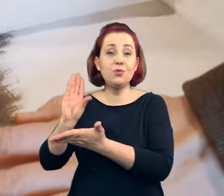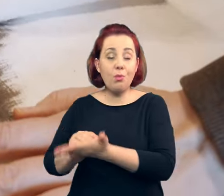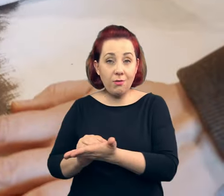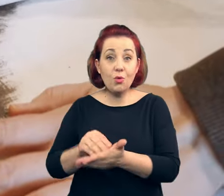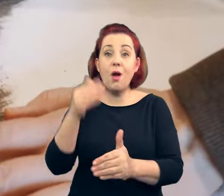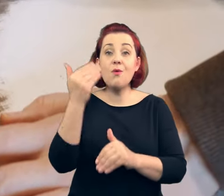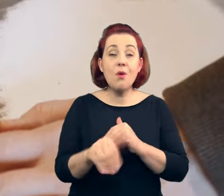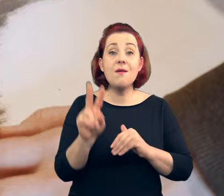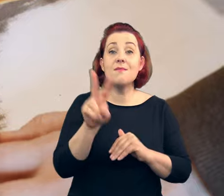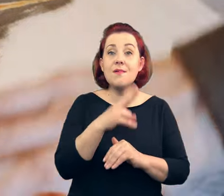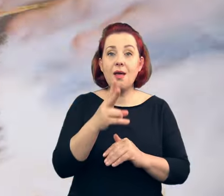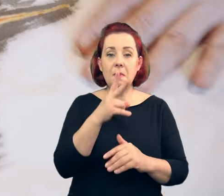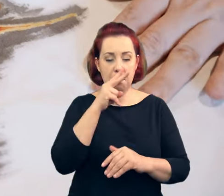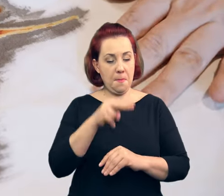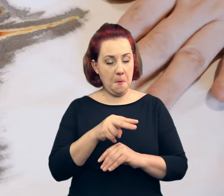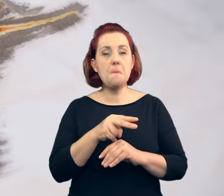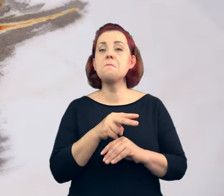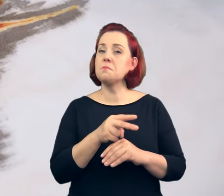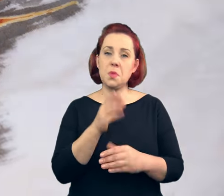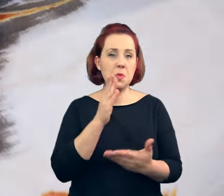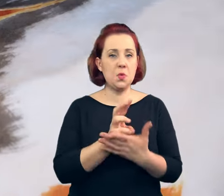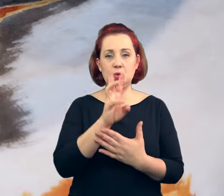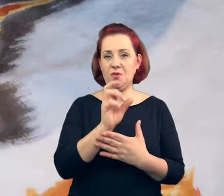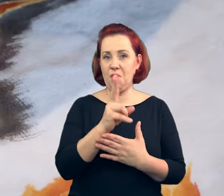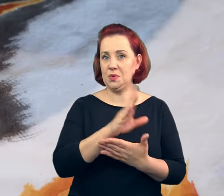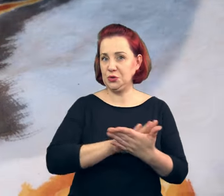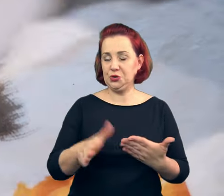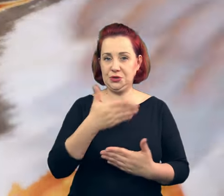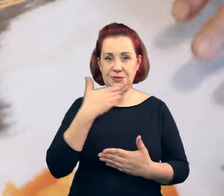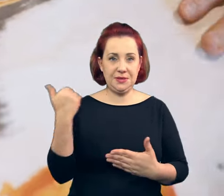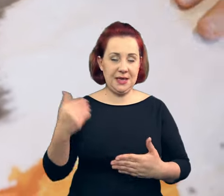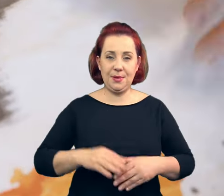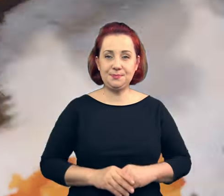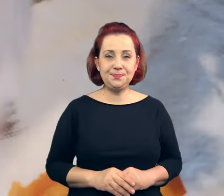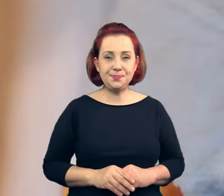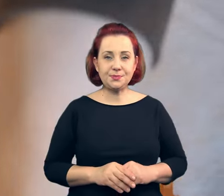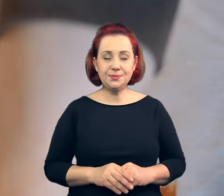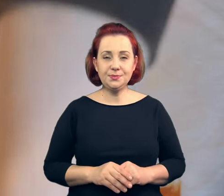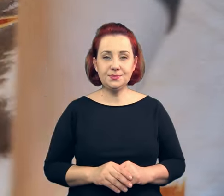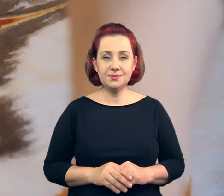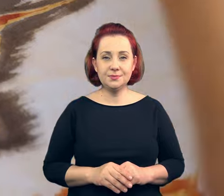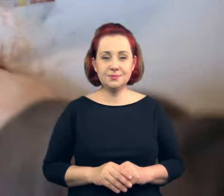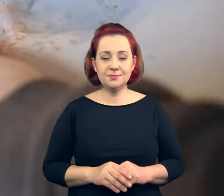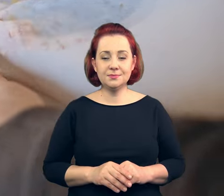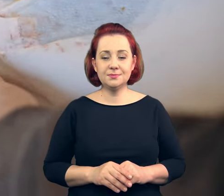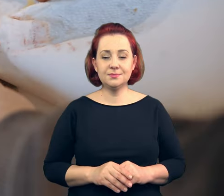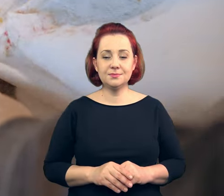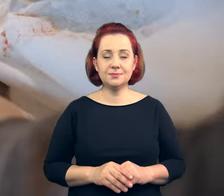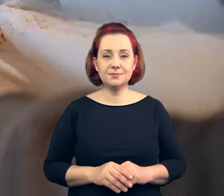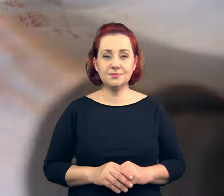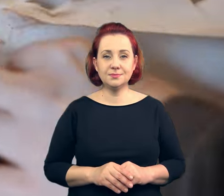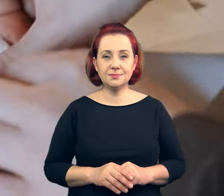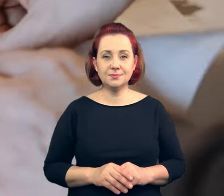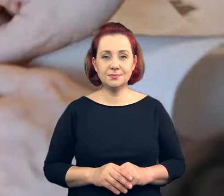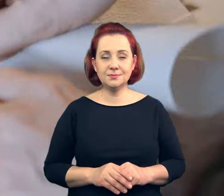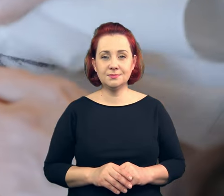zabawa powtarzalna do momentu, w którym stwierdzimy, że wosku już nie mamy do ściągnięcia, tylko cała